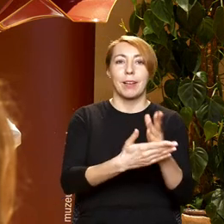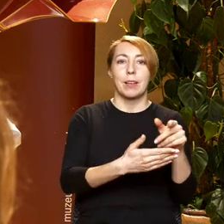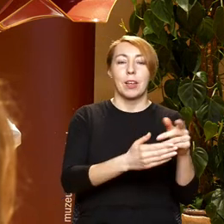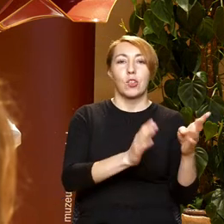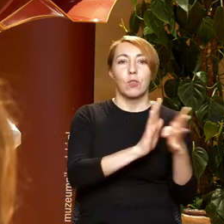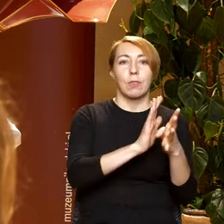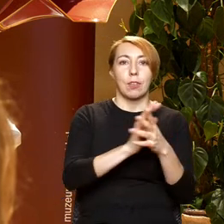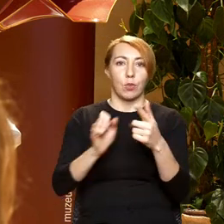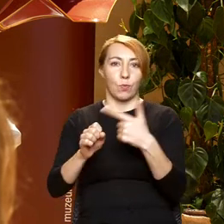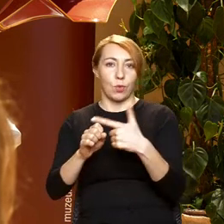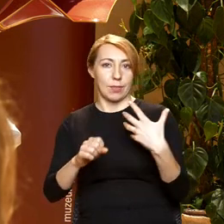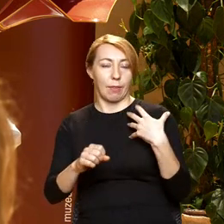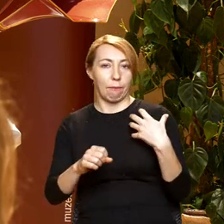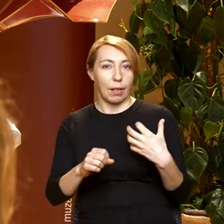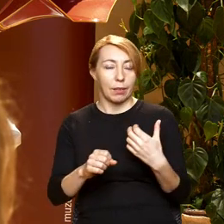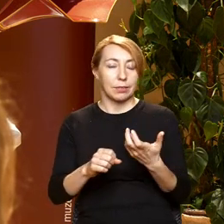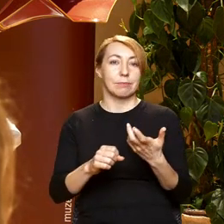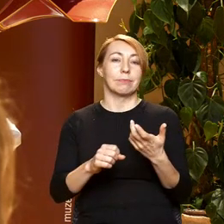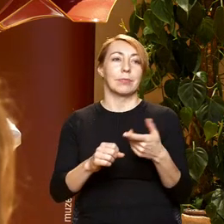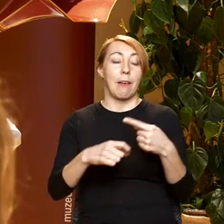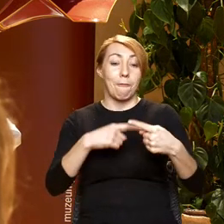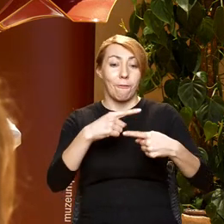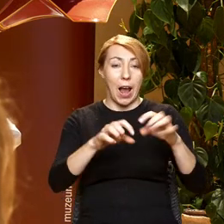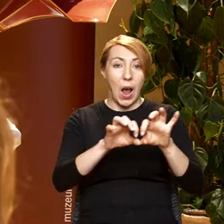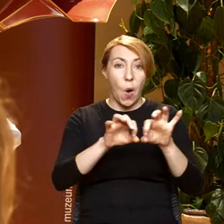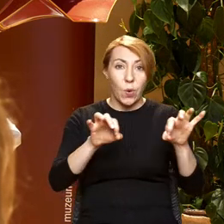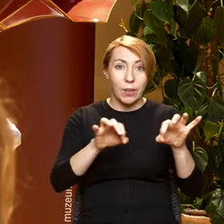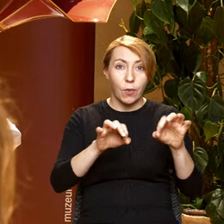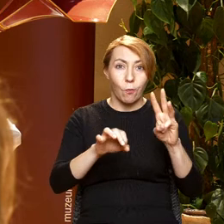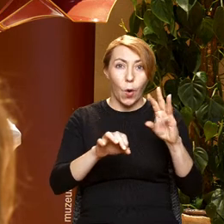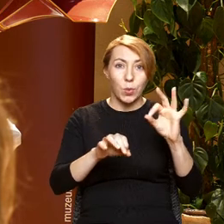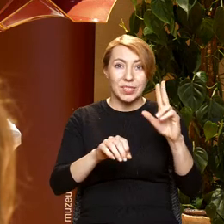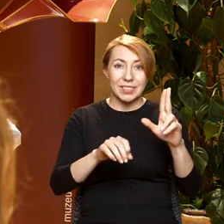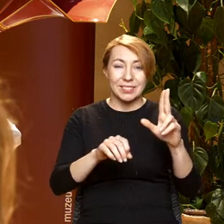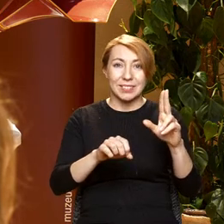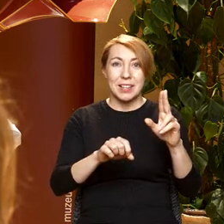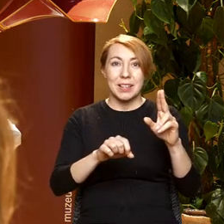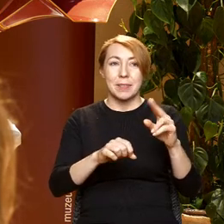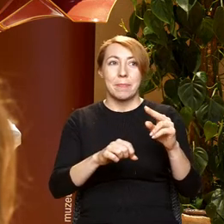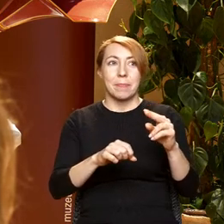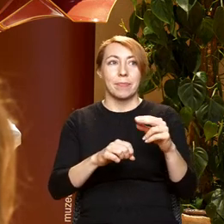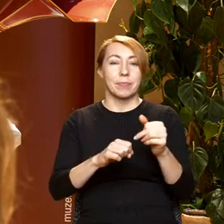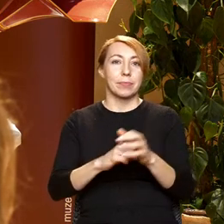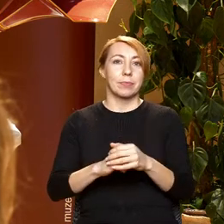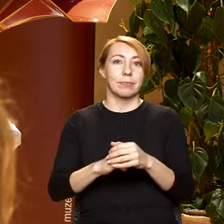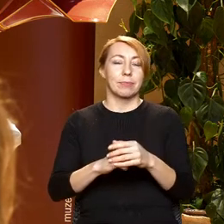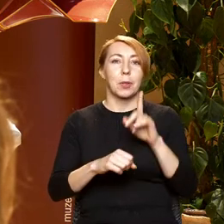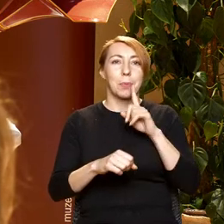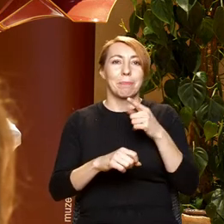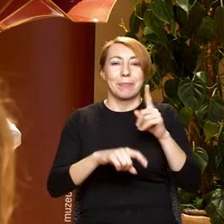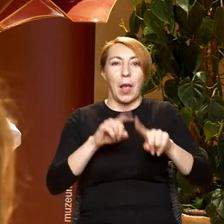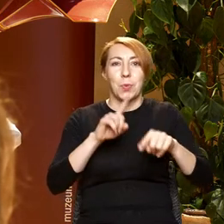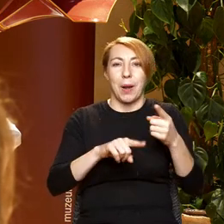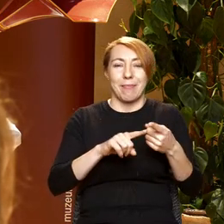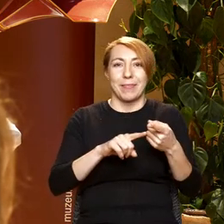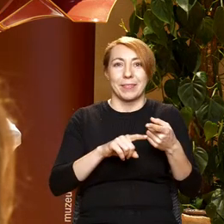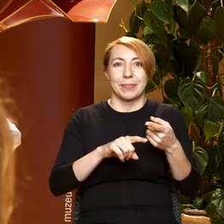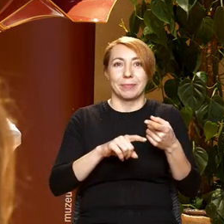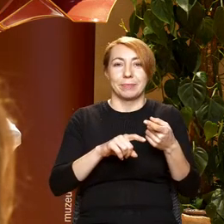XIX i XX wieku i te wałki woskowe to tak naprawdę były organiczne, one